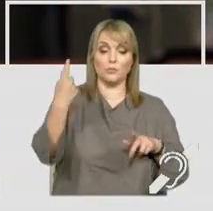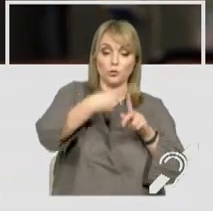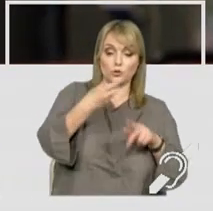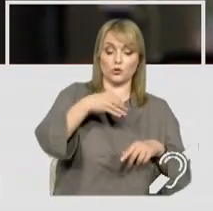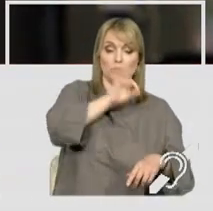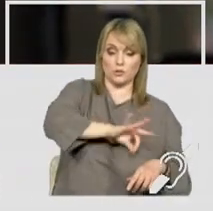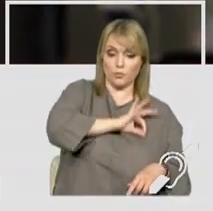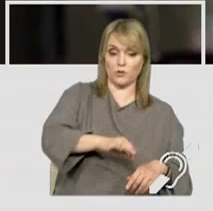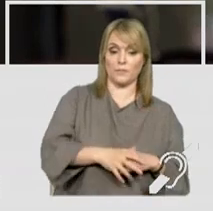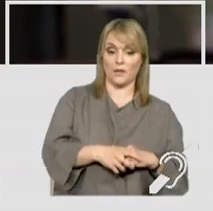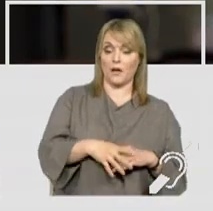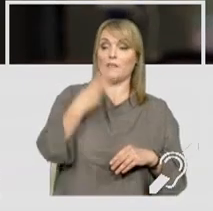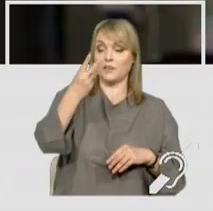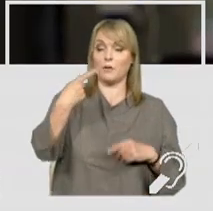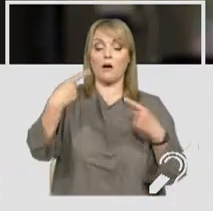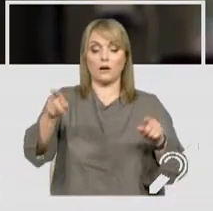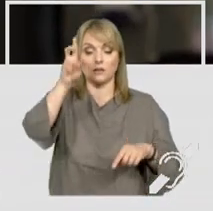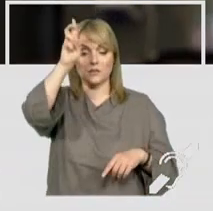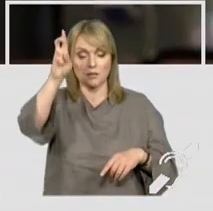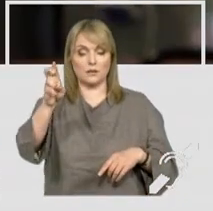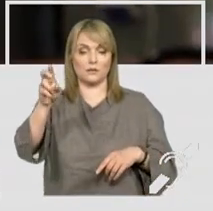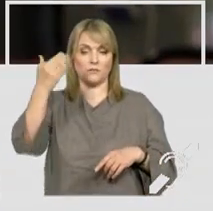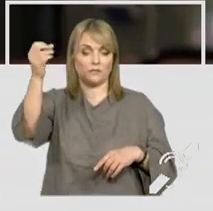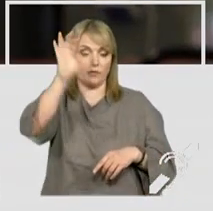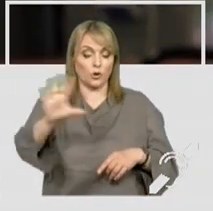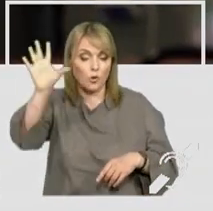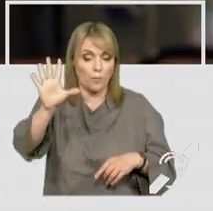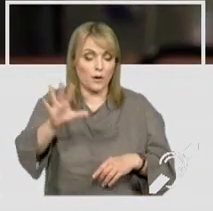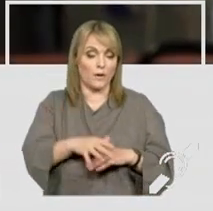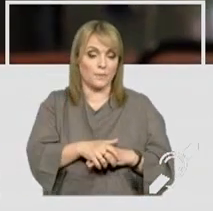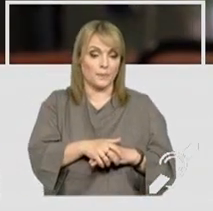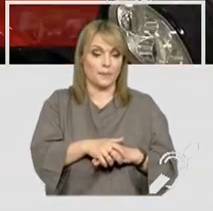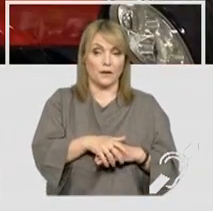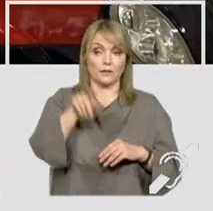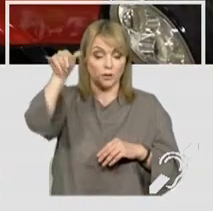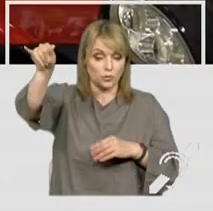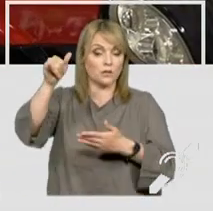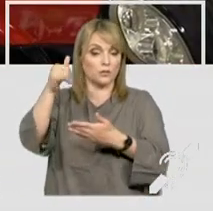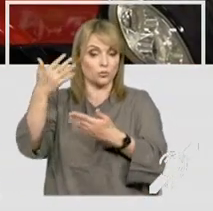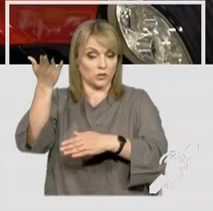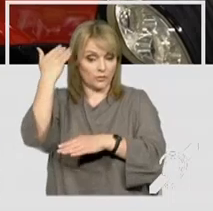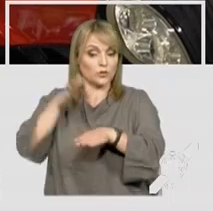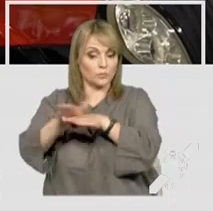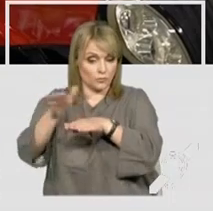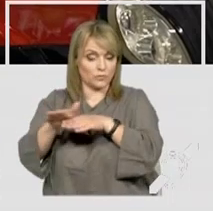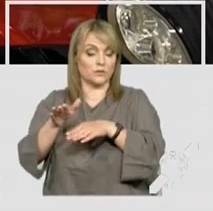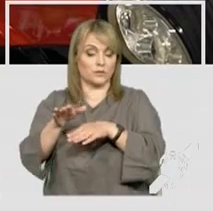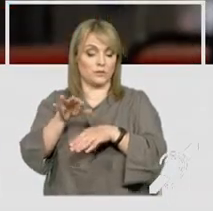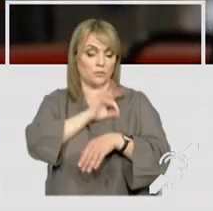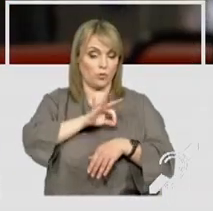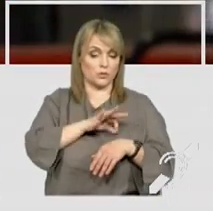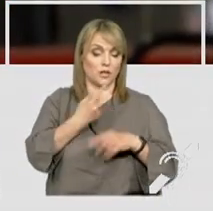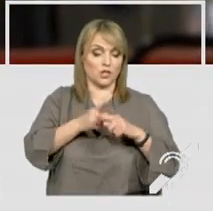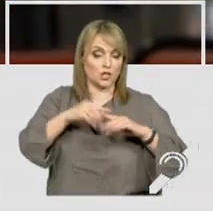în alte țări, cum ar fi Uniunea Europeană, sunt implementate tehnologii de ultimă